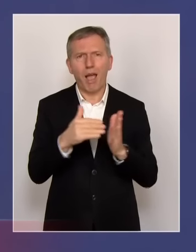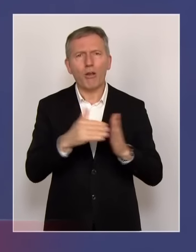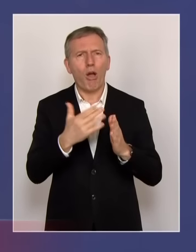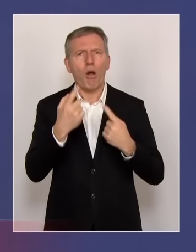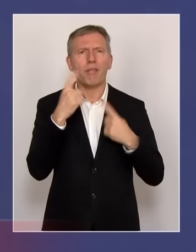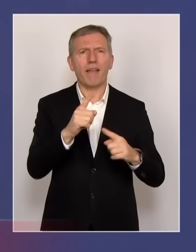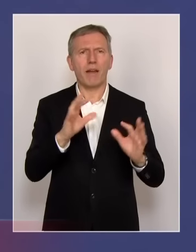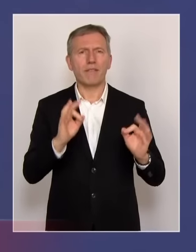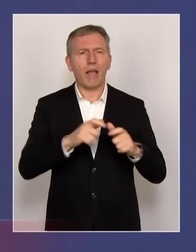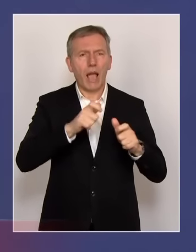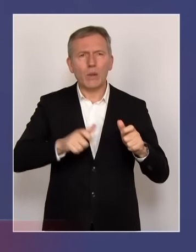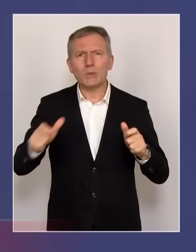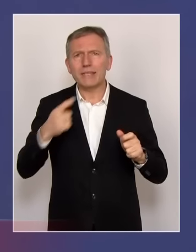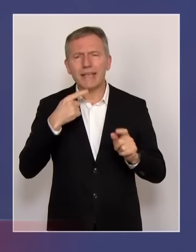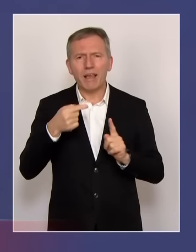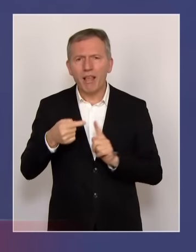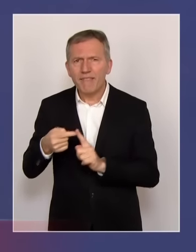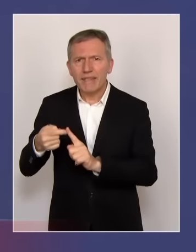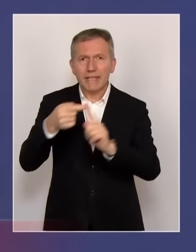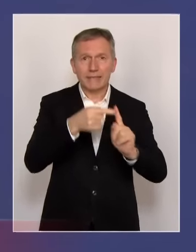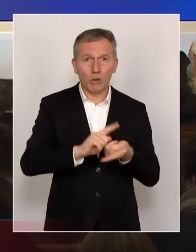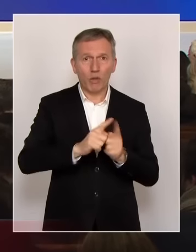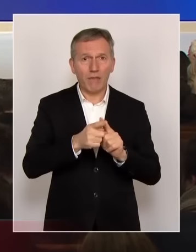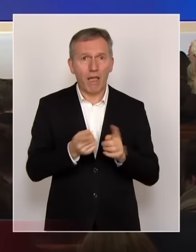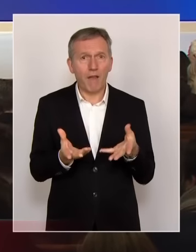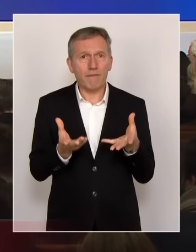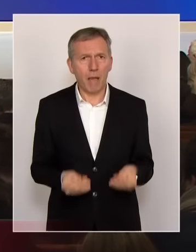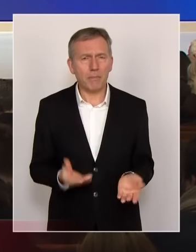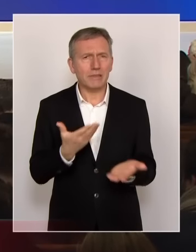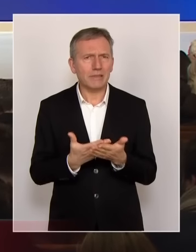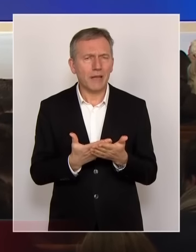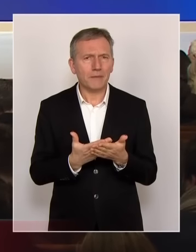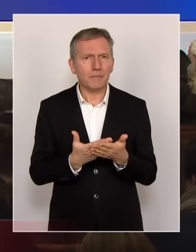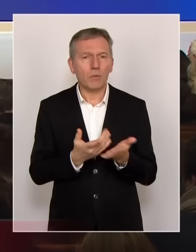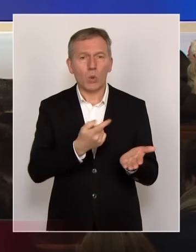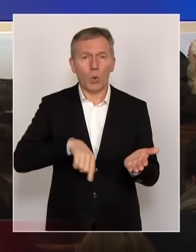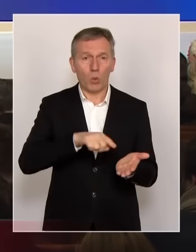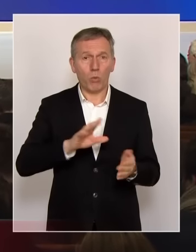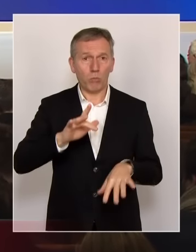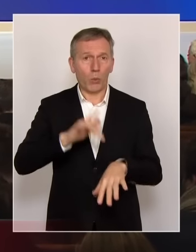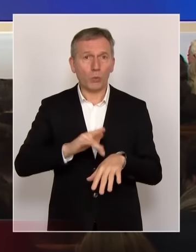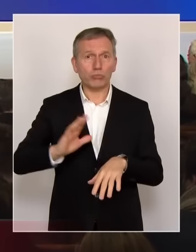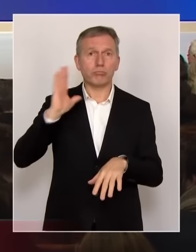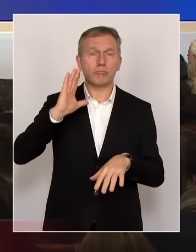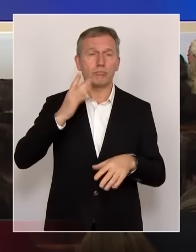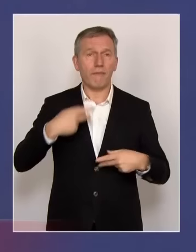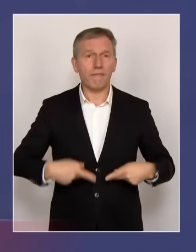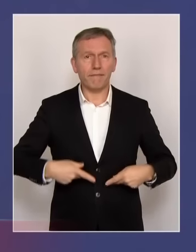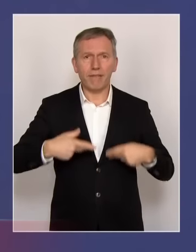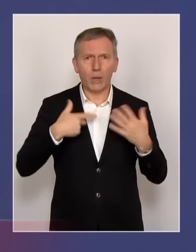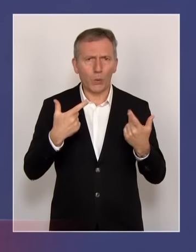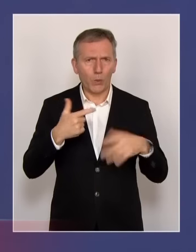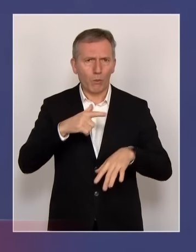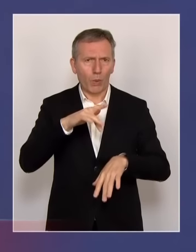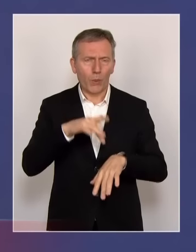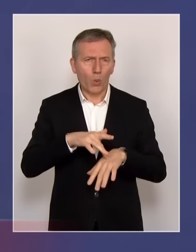de défense. Notre fragmentation est une faiblesse. Nous l'avons vécu de manière cruelle et concrète